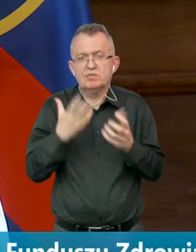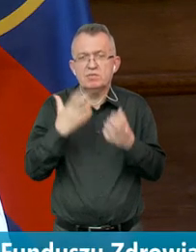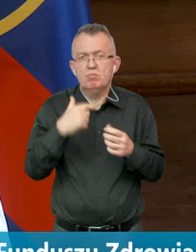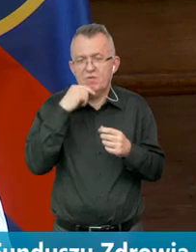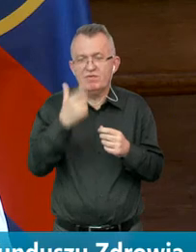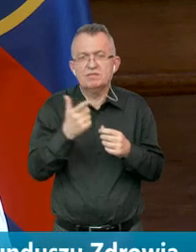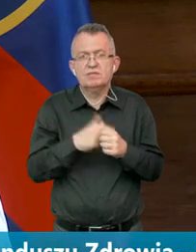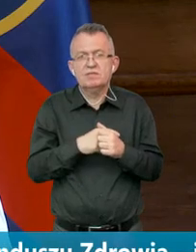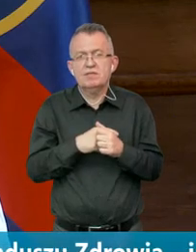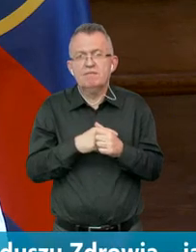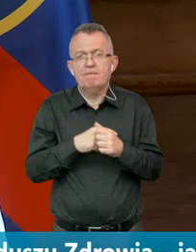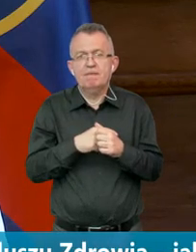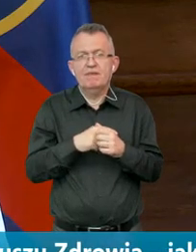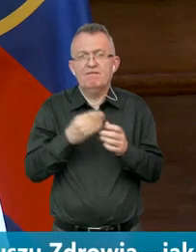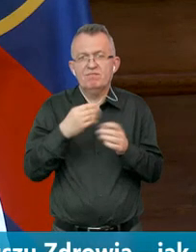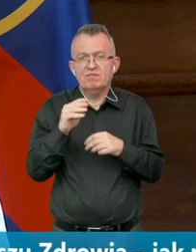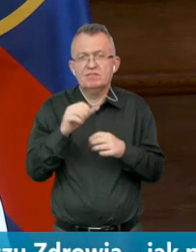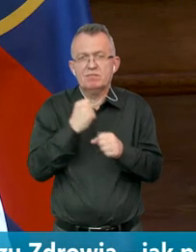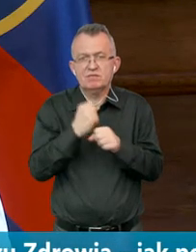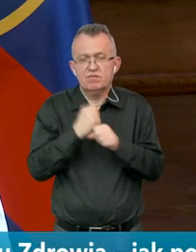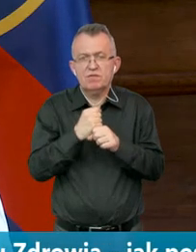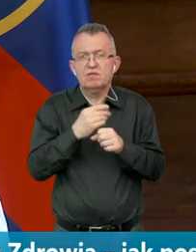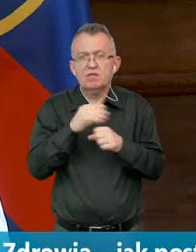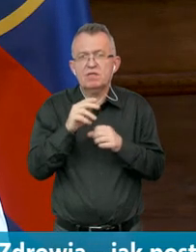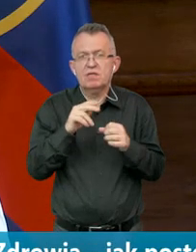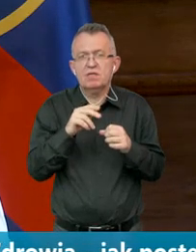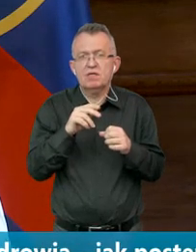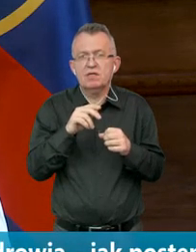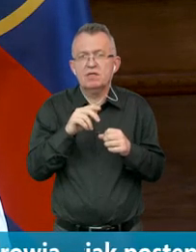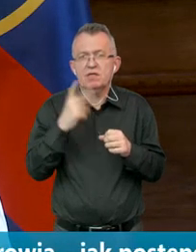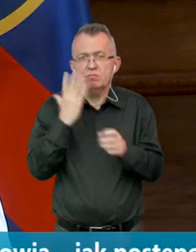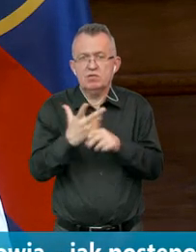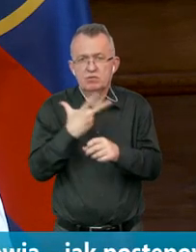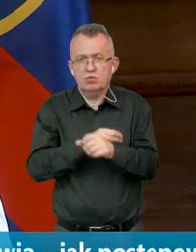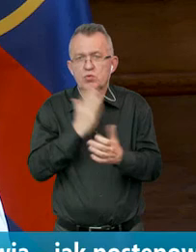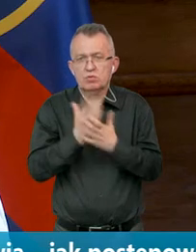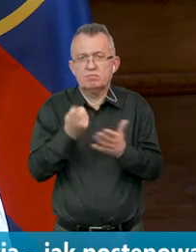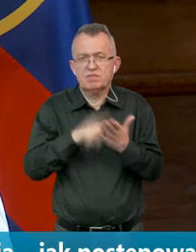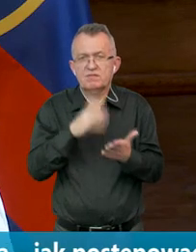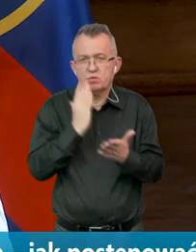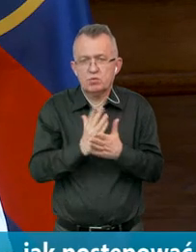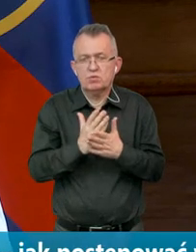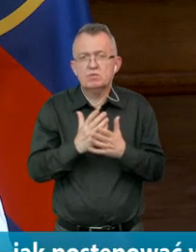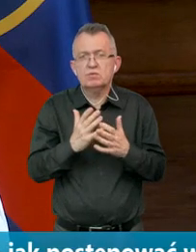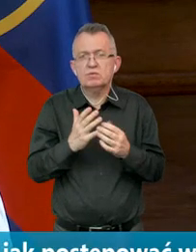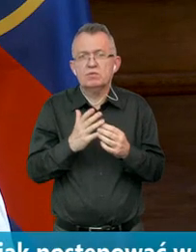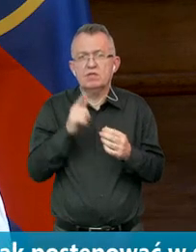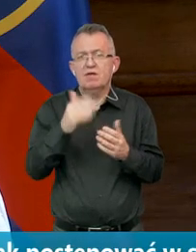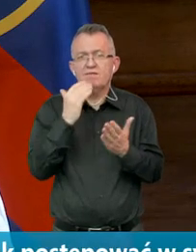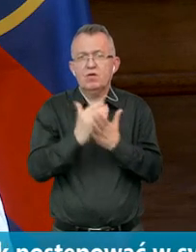że lwia większość pracowników jest przynajmniej po pierwszym szczepieniu w urzędzie, więc też te